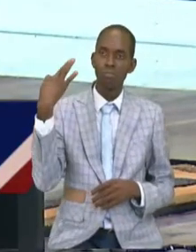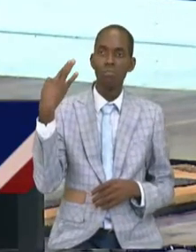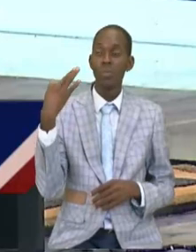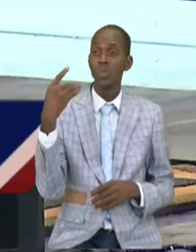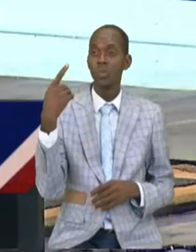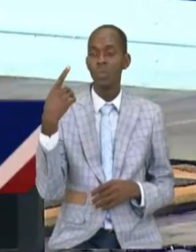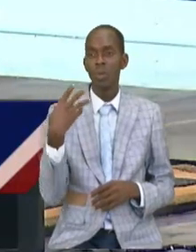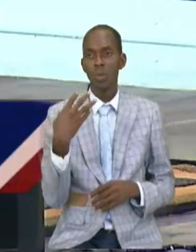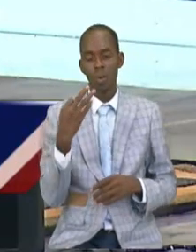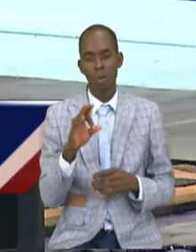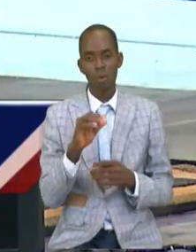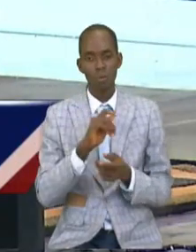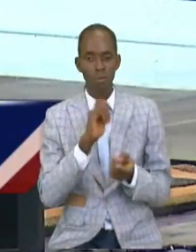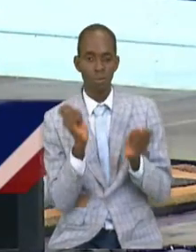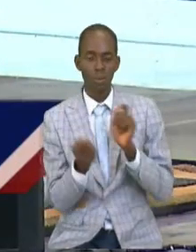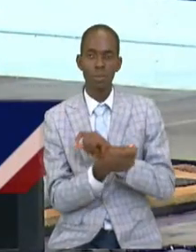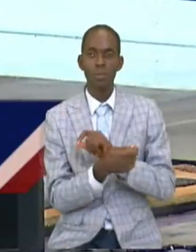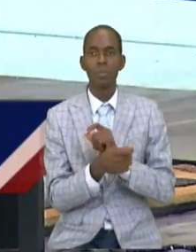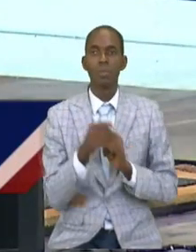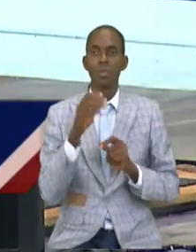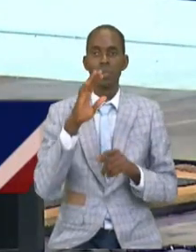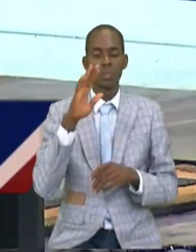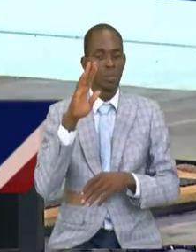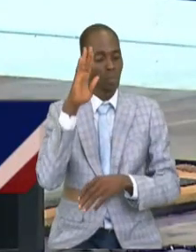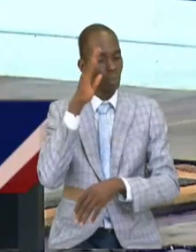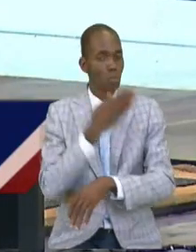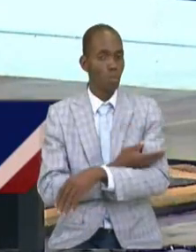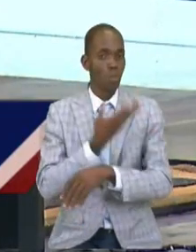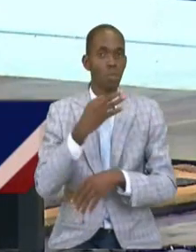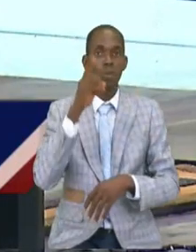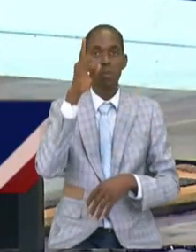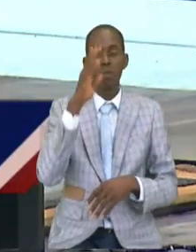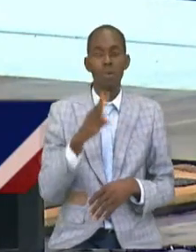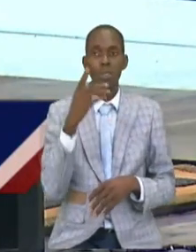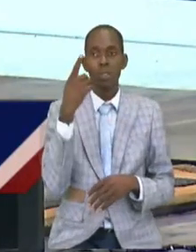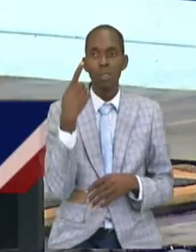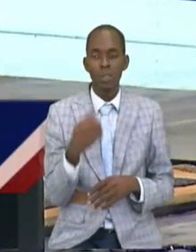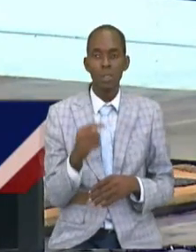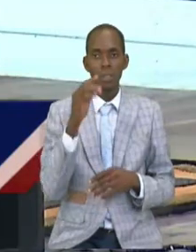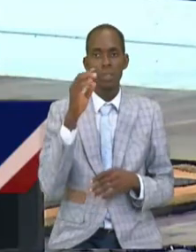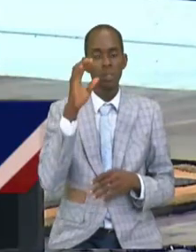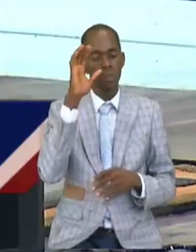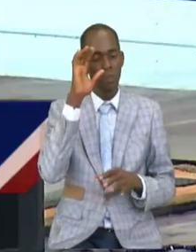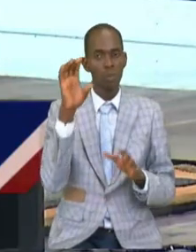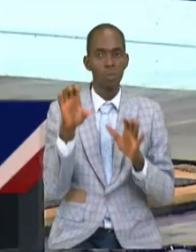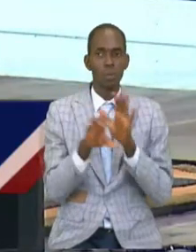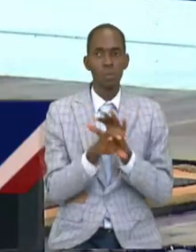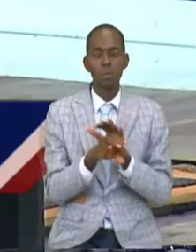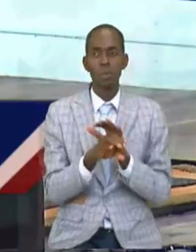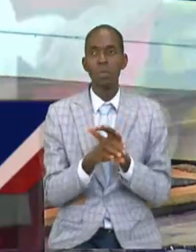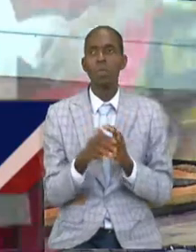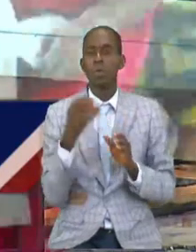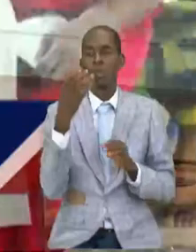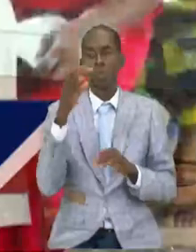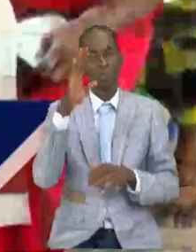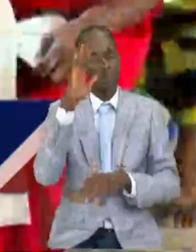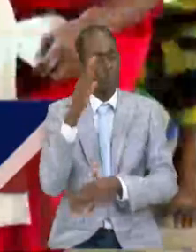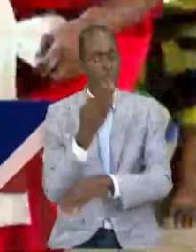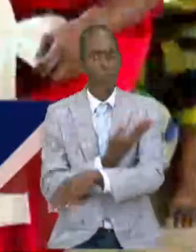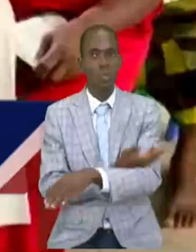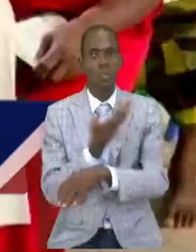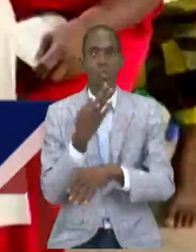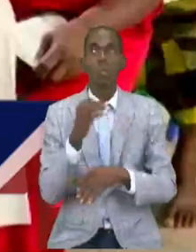Notre privilège en tant que fils et filles transformés de Dieu. L'image des fils et des filles transformés